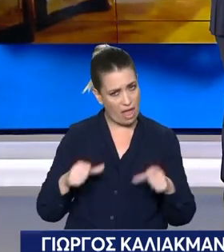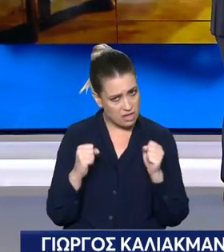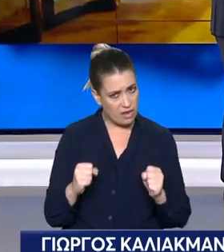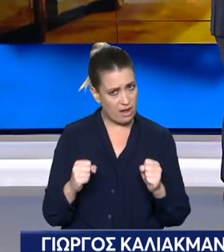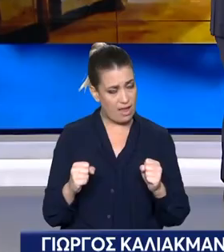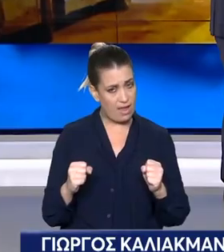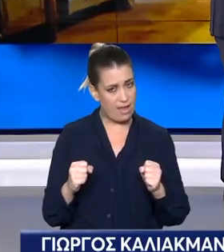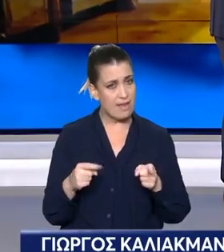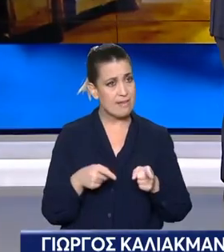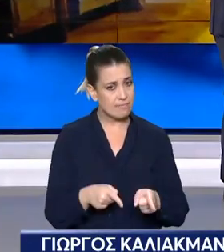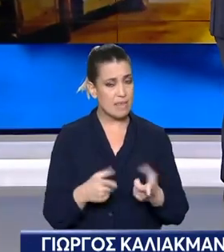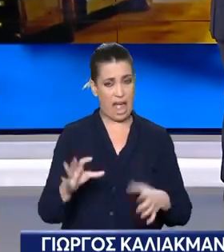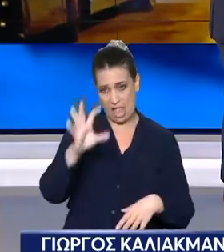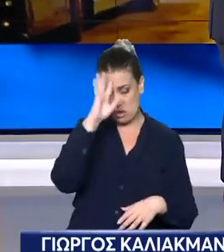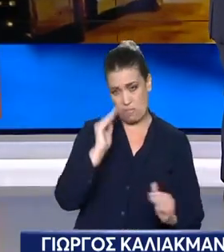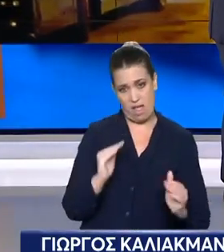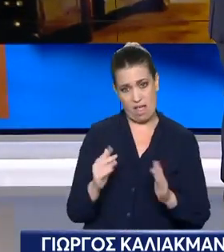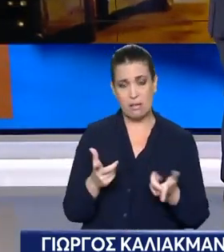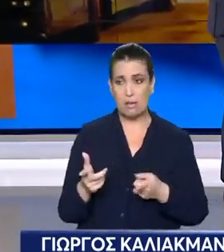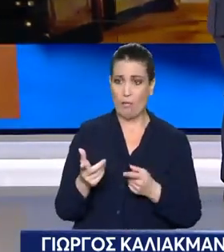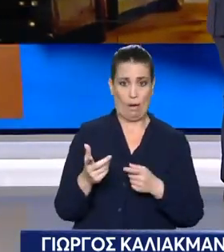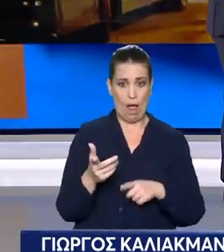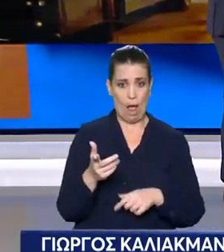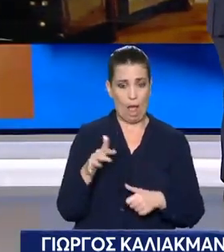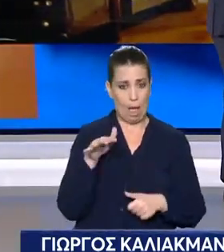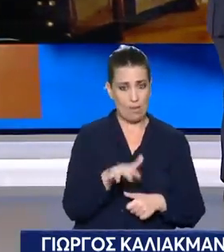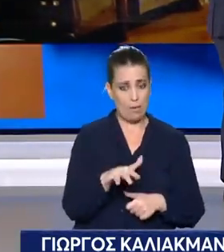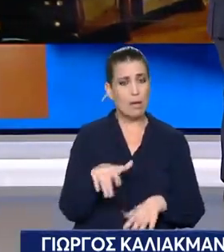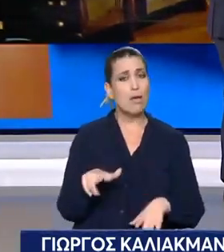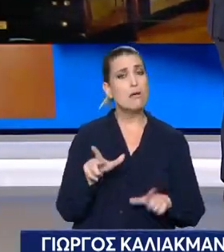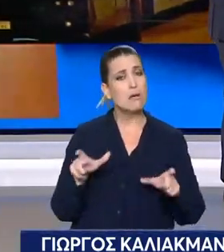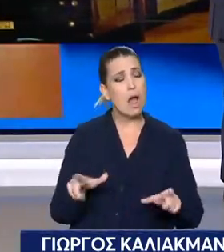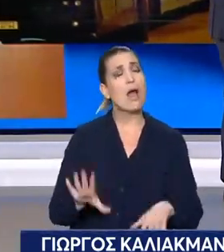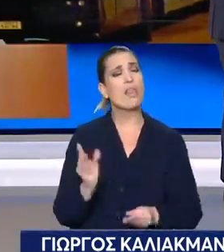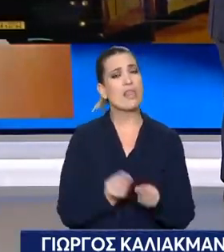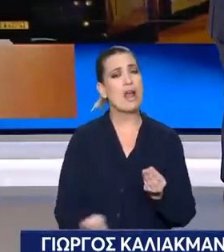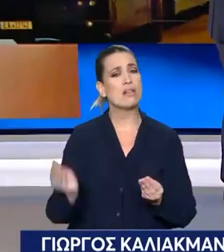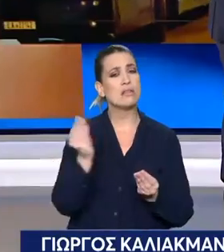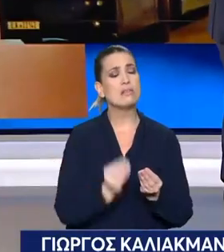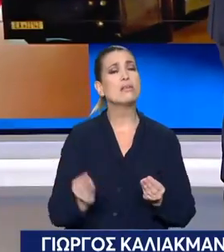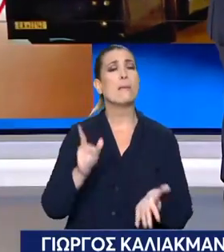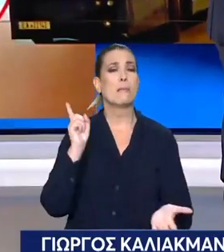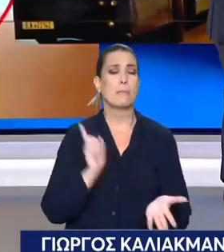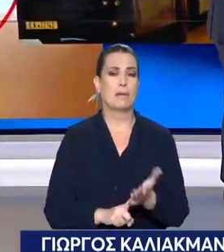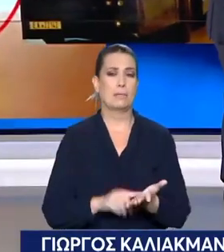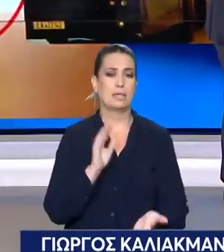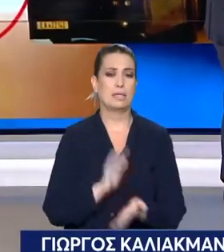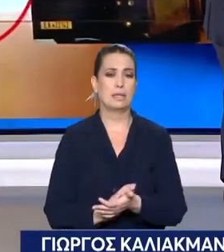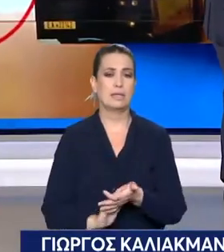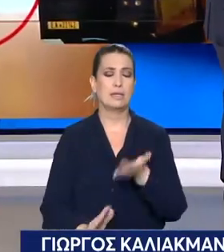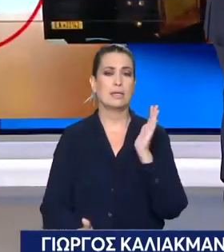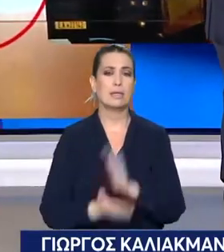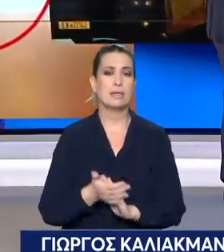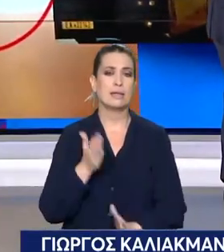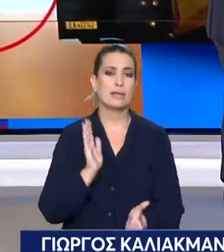πλέον αντικείμενο της βίας και της επιθετικότητας. Και βλέπουμε ότι δεν αλλάζει. Θα πρέπει να πάρθουν γενναίες